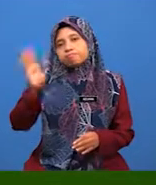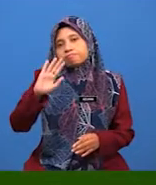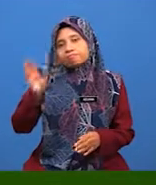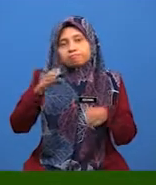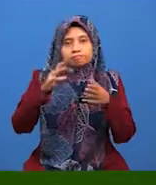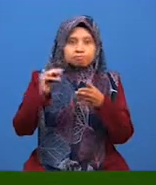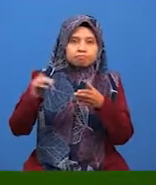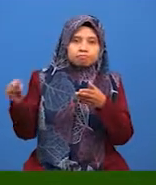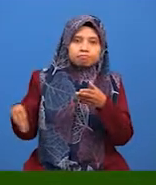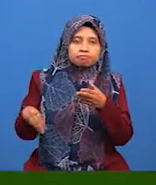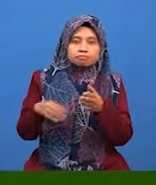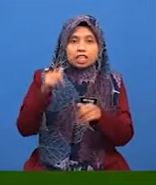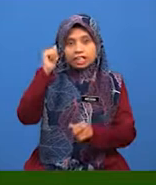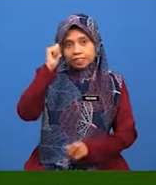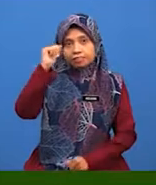murid-murid.